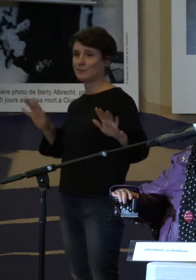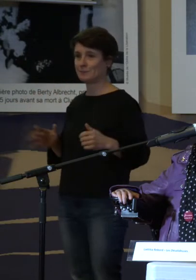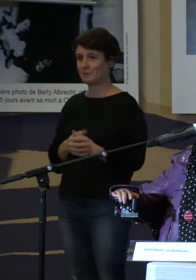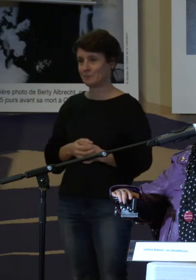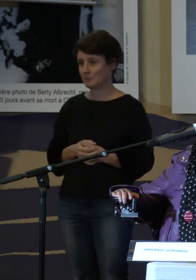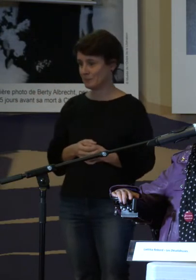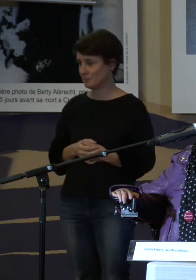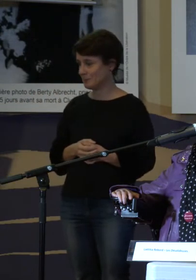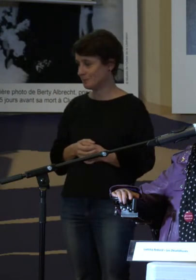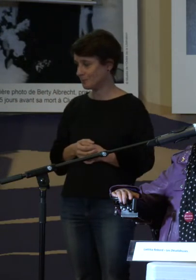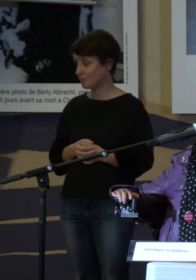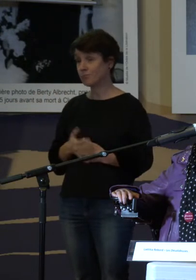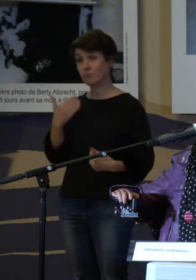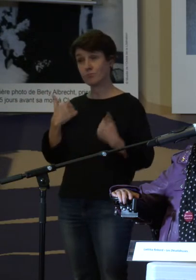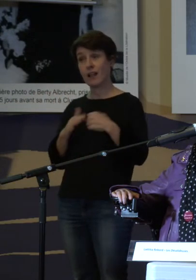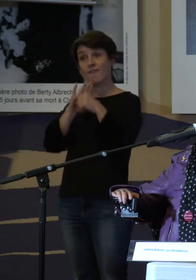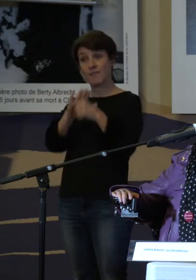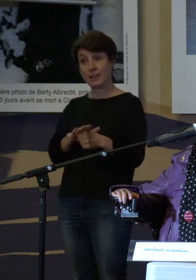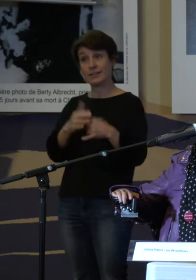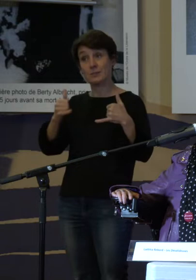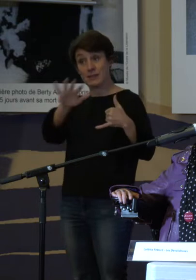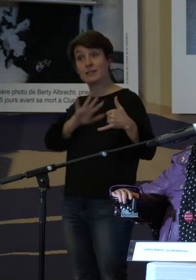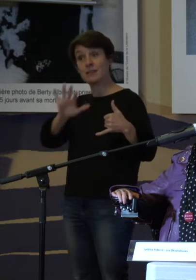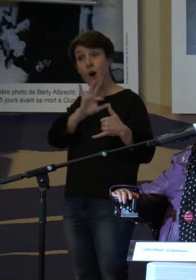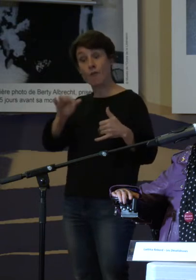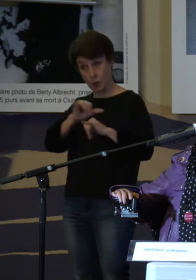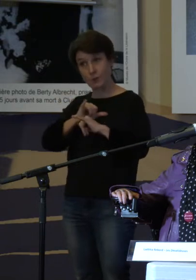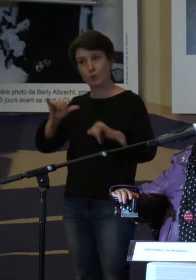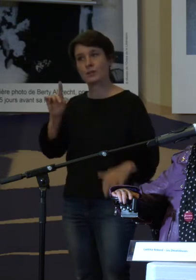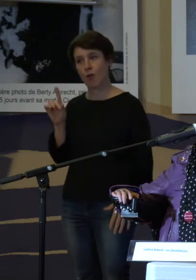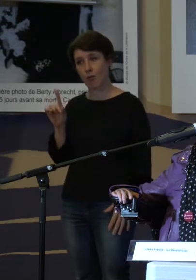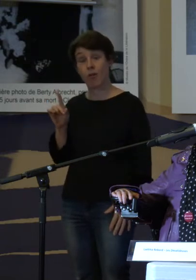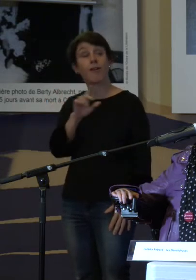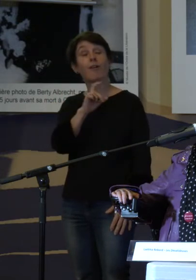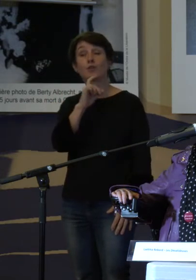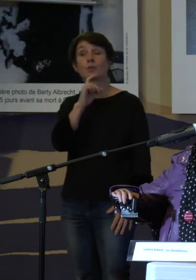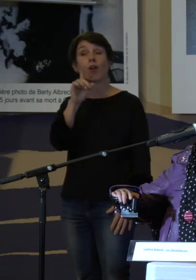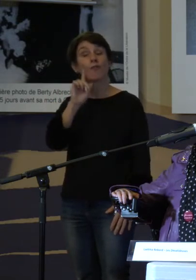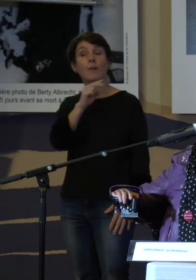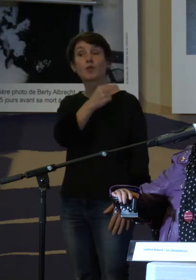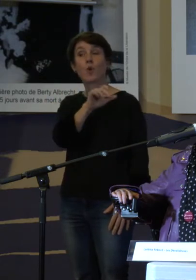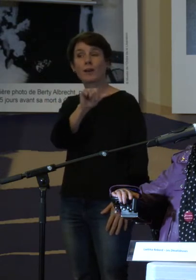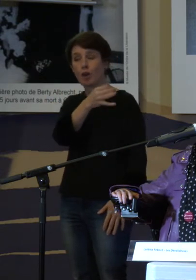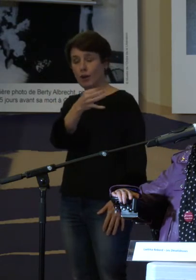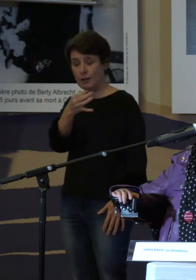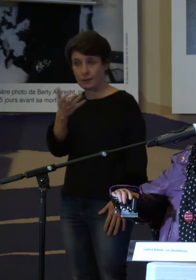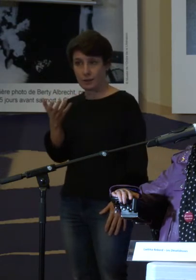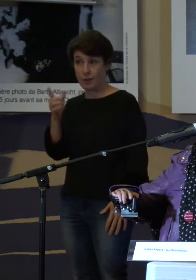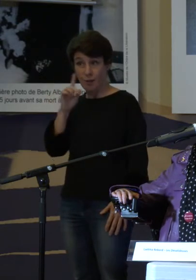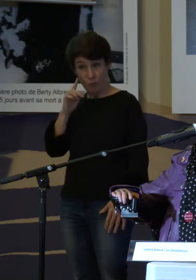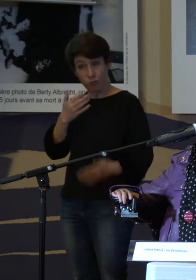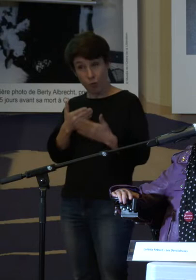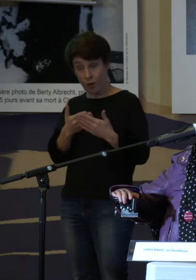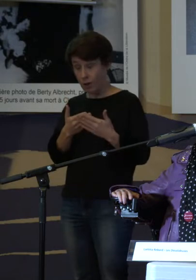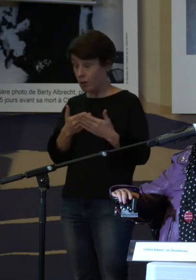Ce validisme, il est très fort en France, comme l'a dit Noanger tout à l'heure, parce que ce validisme, il est issu